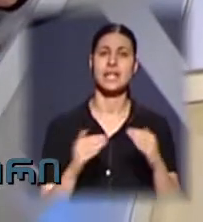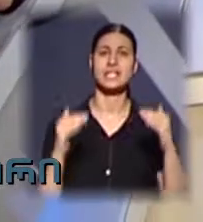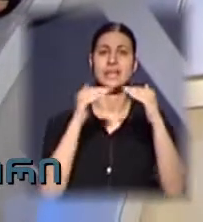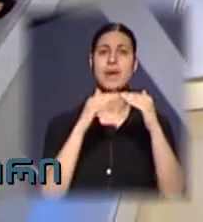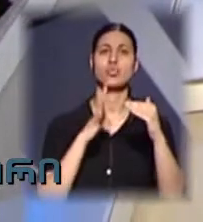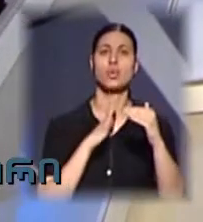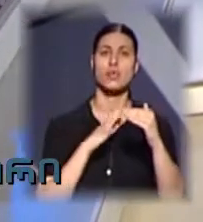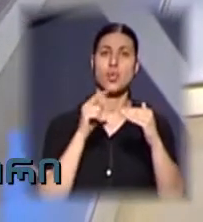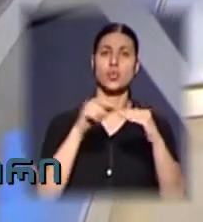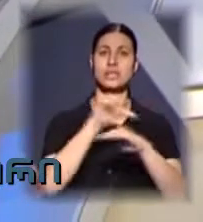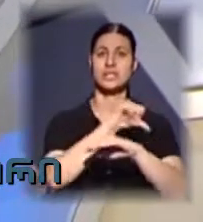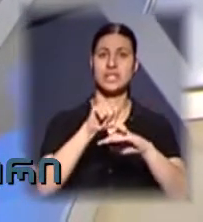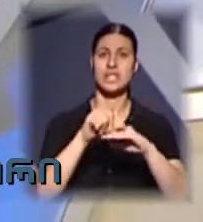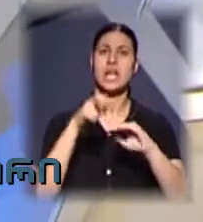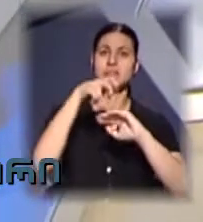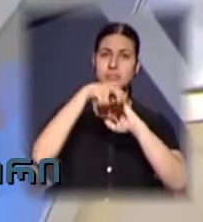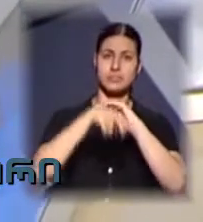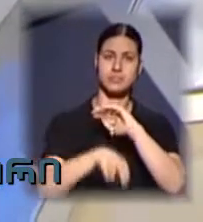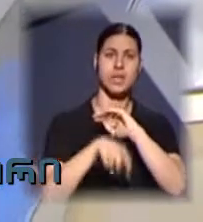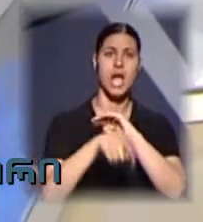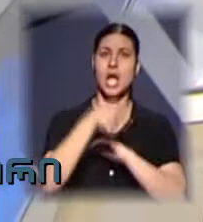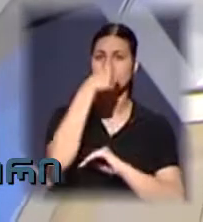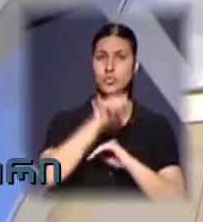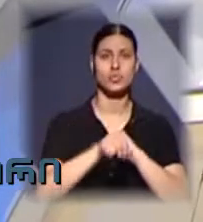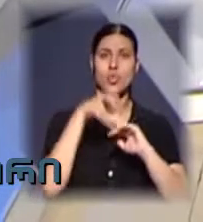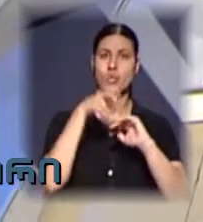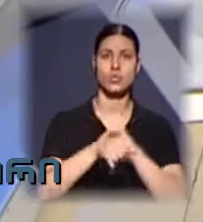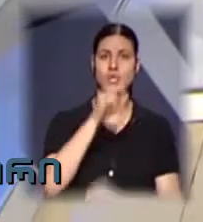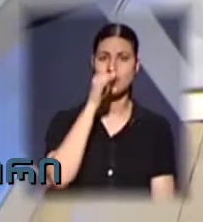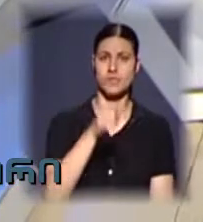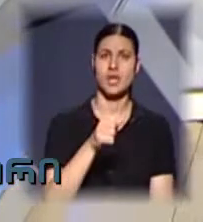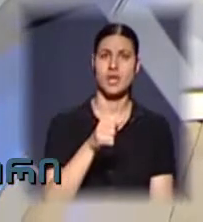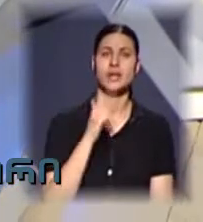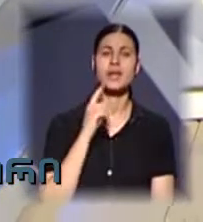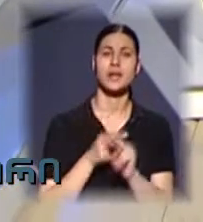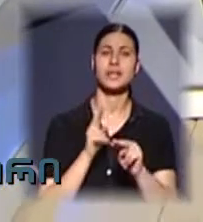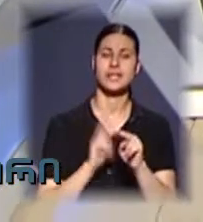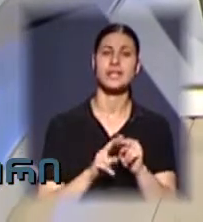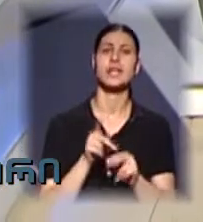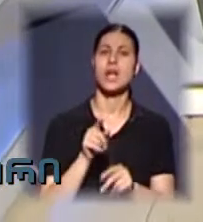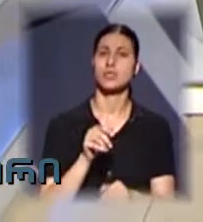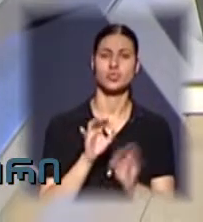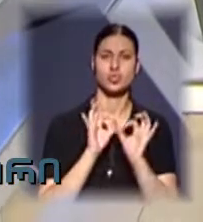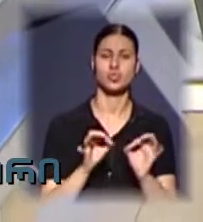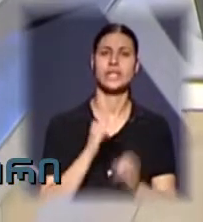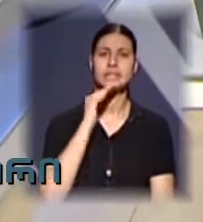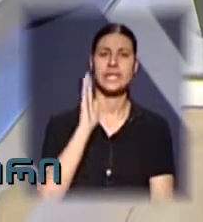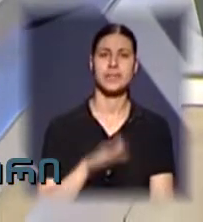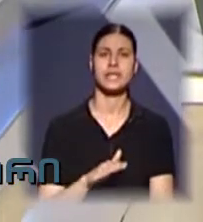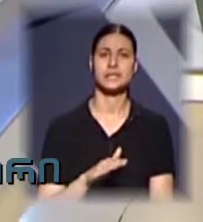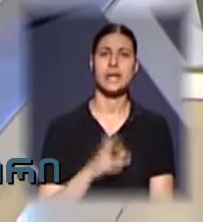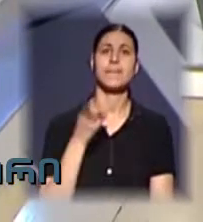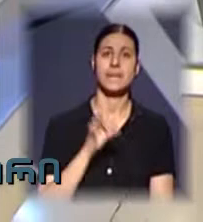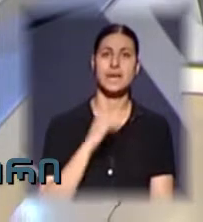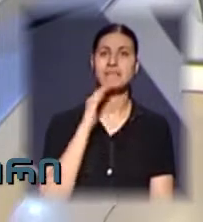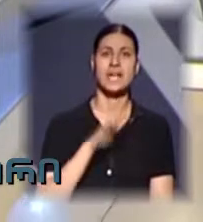თვითონ ვოლიერი და შემდეგ ქვევით ჩასასვლელი სპილო იქიდან ვერასდროს ვერ ჩამოვა. აი ეს მანძილი სპილოსთვის აბსოლუტურად საკმარისია,